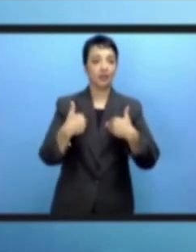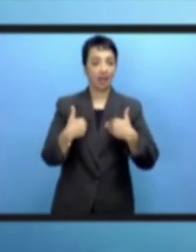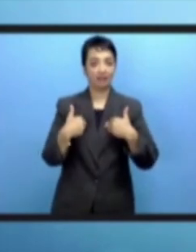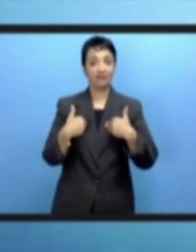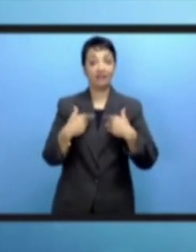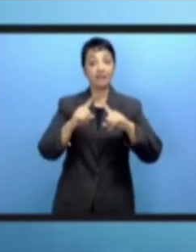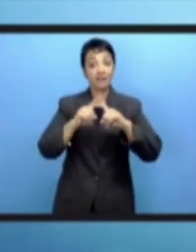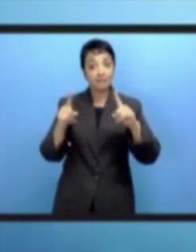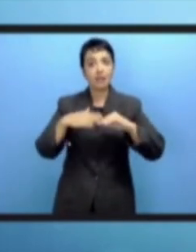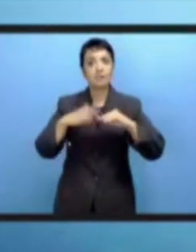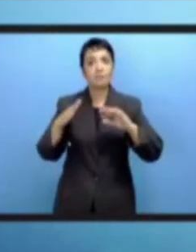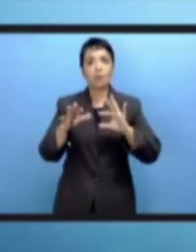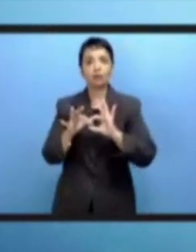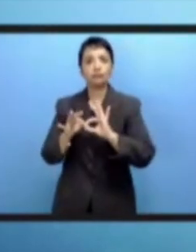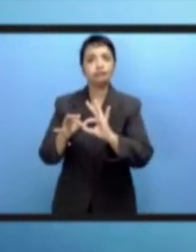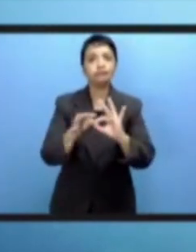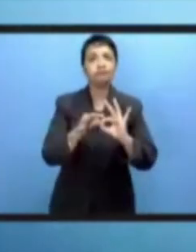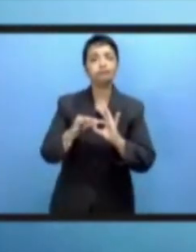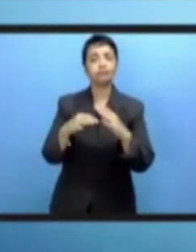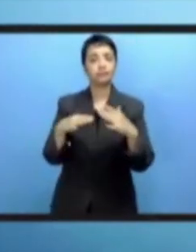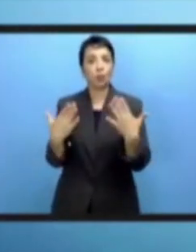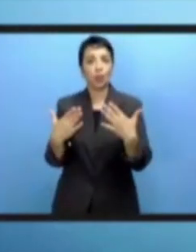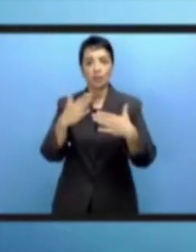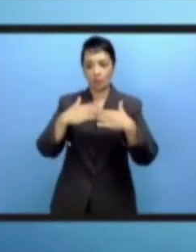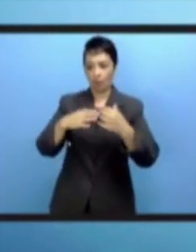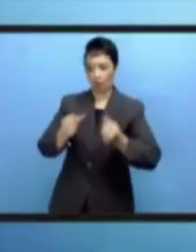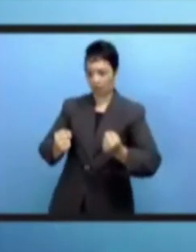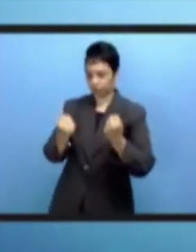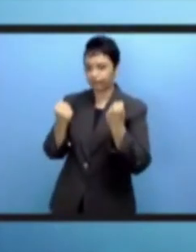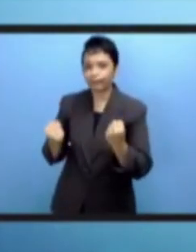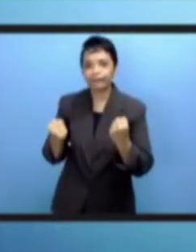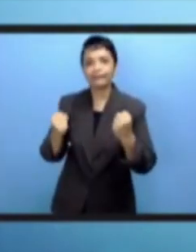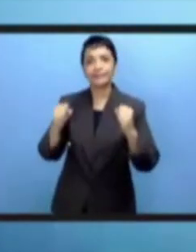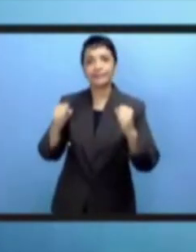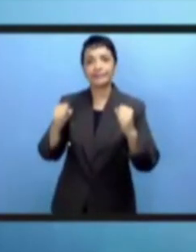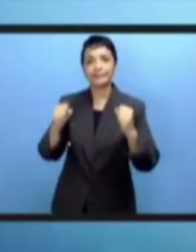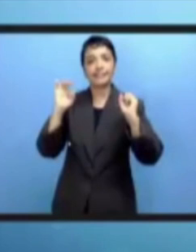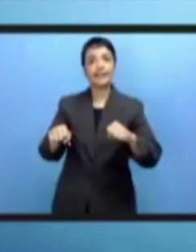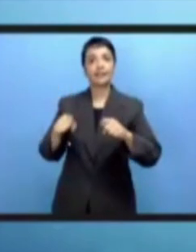также важно расширять представленность разных заинтересованных сторон